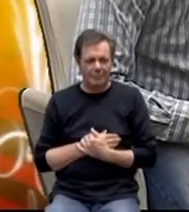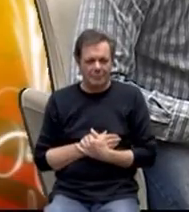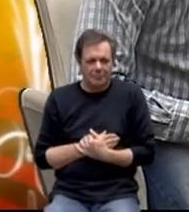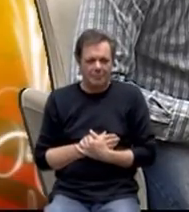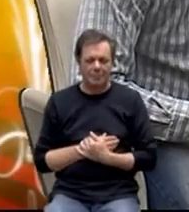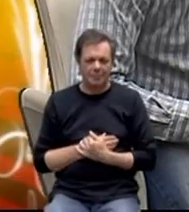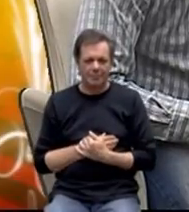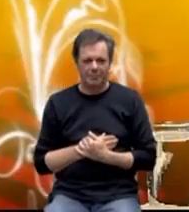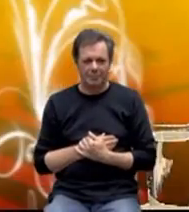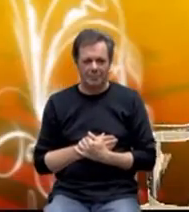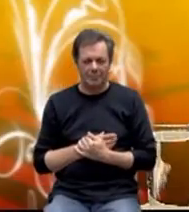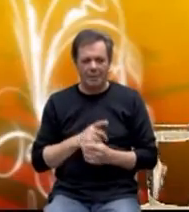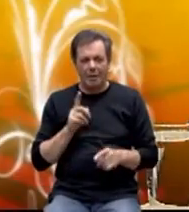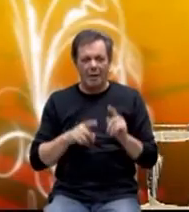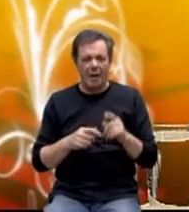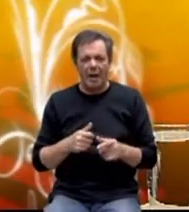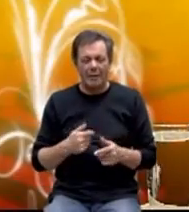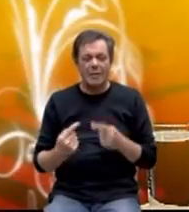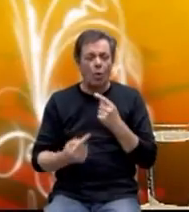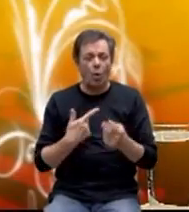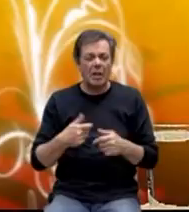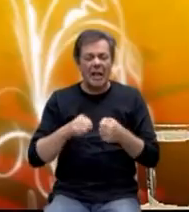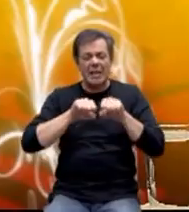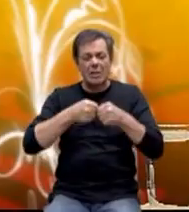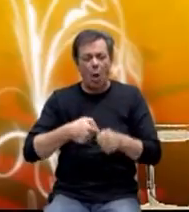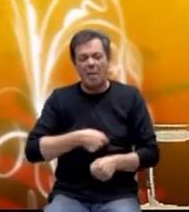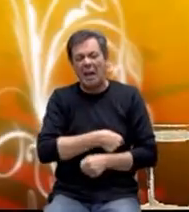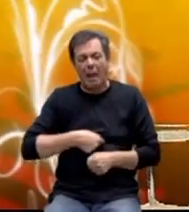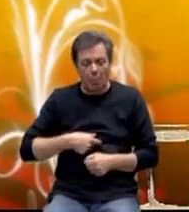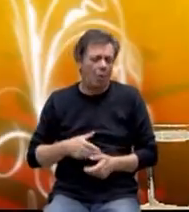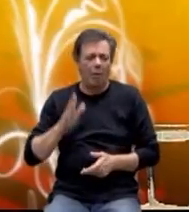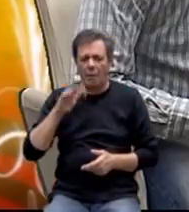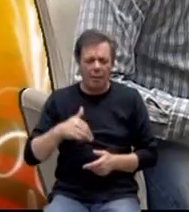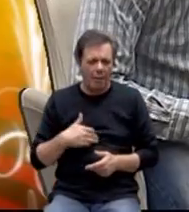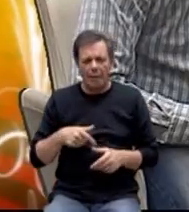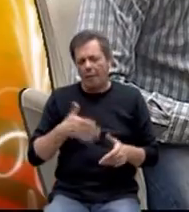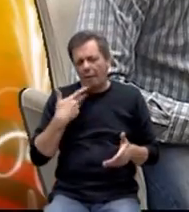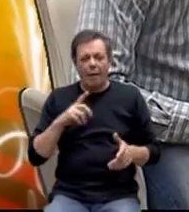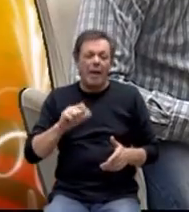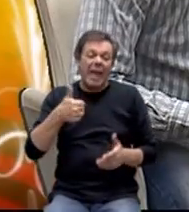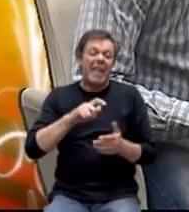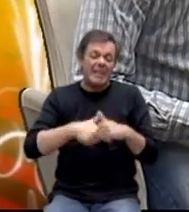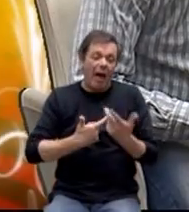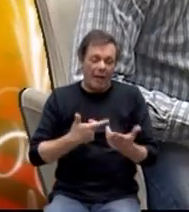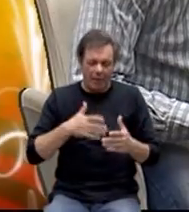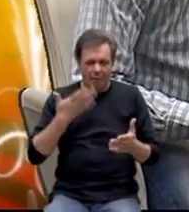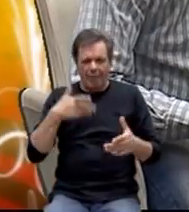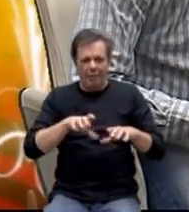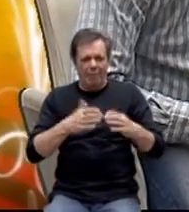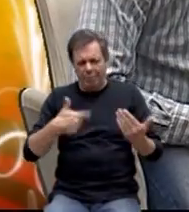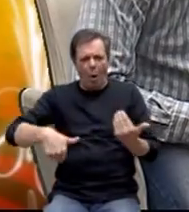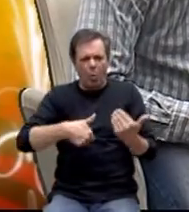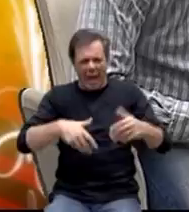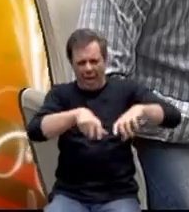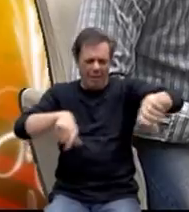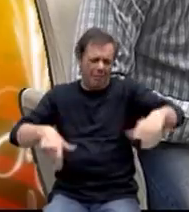obično nekad se desi da se slomi rebro. Da, lutka je jedna stvar je na lutki to raditi, a druga stvar je na živom biću to